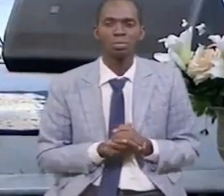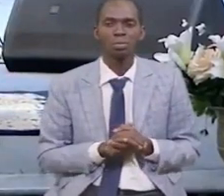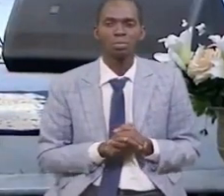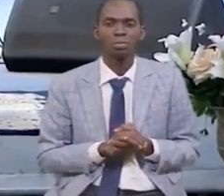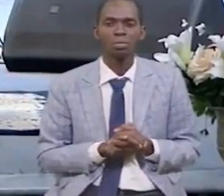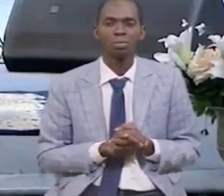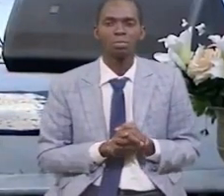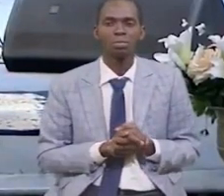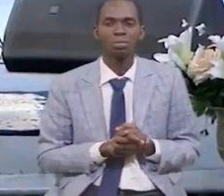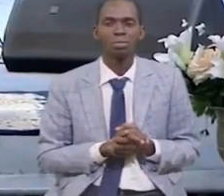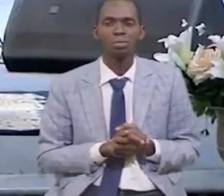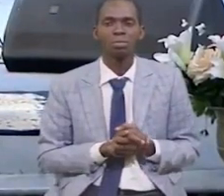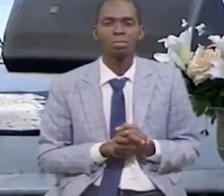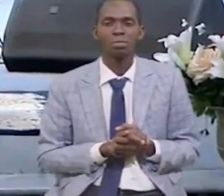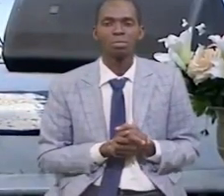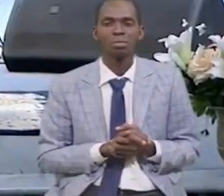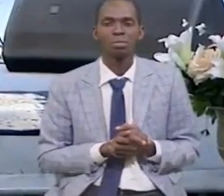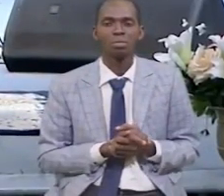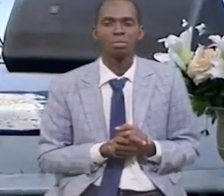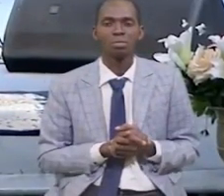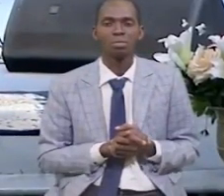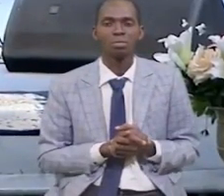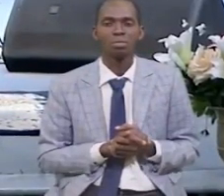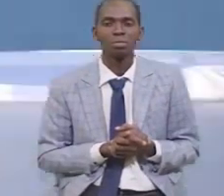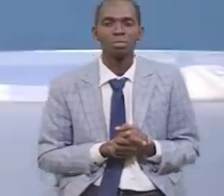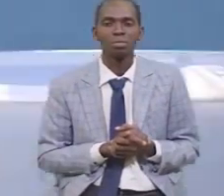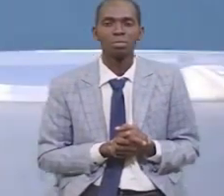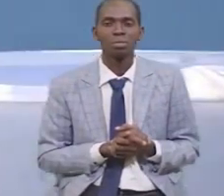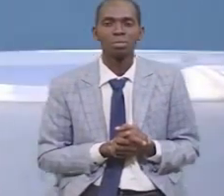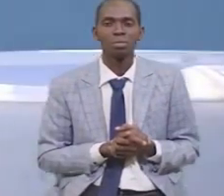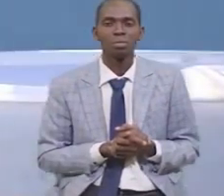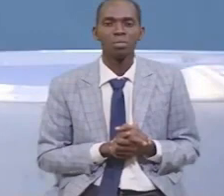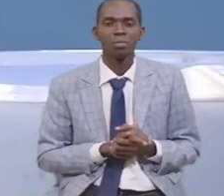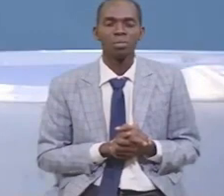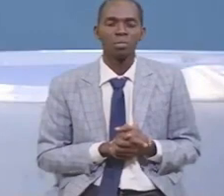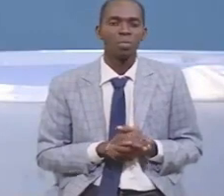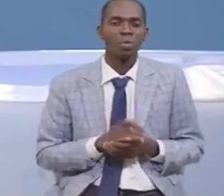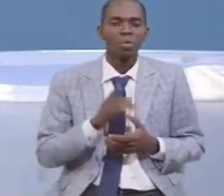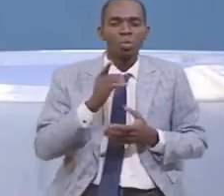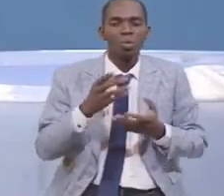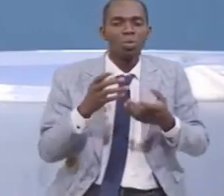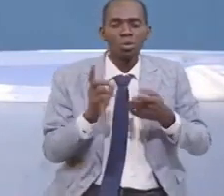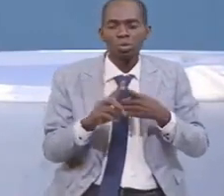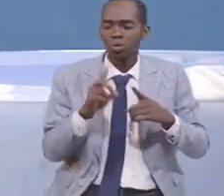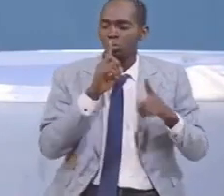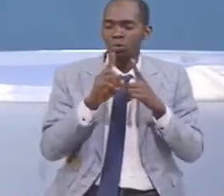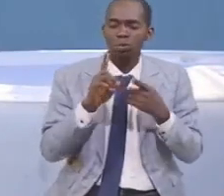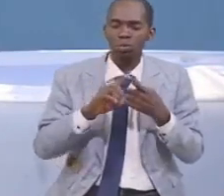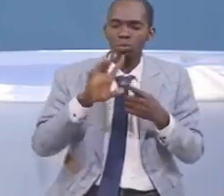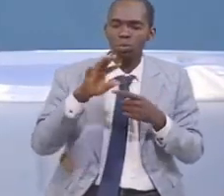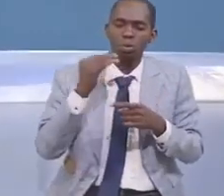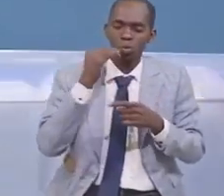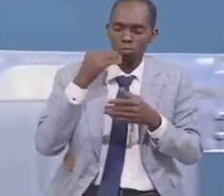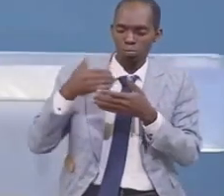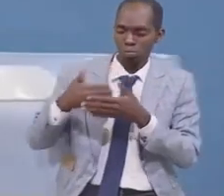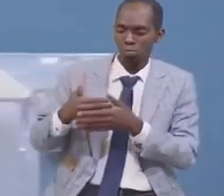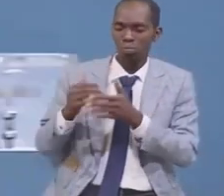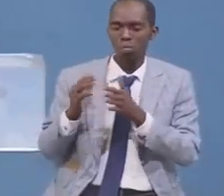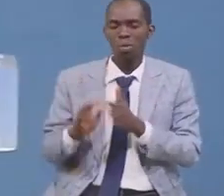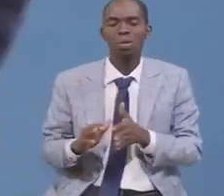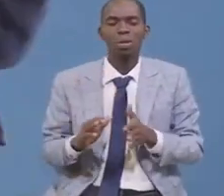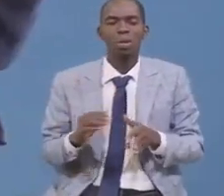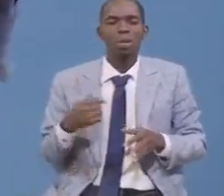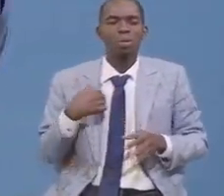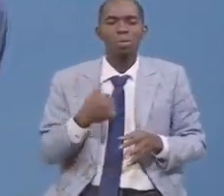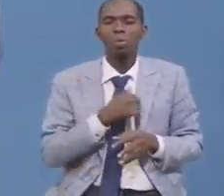ఐక్యపరుస్తాయి లేక అవే మాటలు కుటుంబాన్ని విడిపోయేలా చేస్తాయి. The words you speak to your neighbors. మీ పొరుగు వారితో మాట్లాడే మాటలు. We always